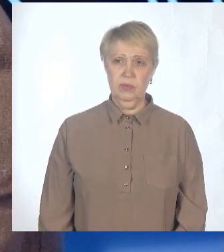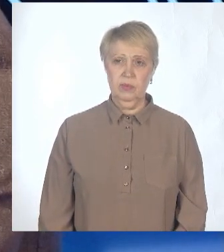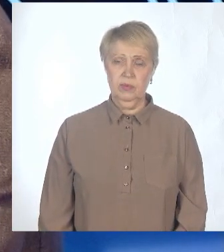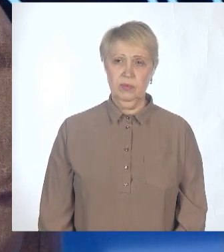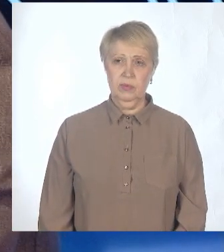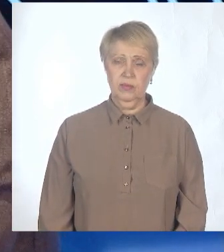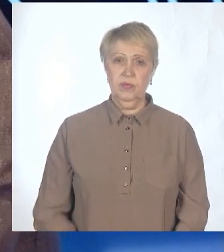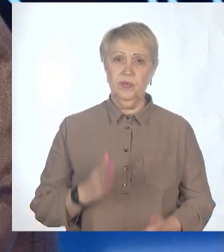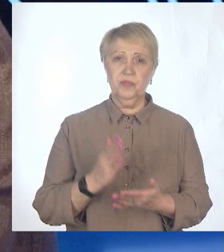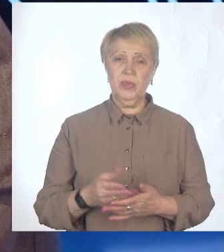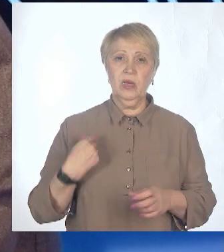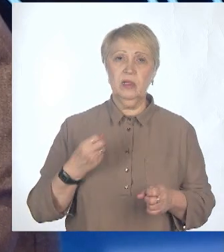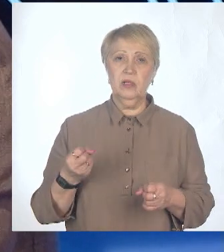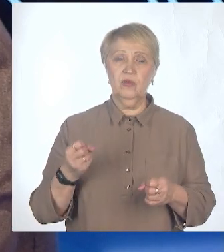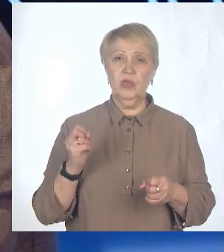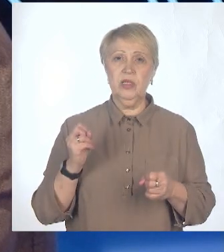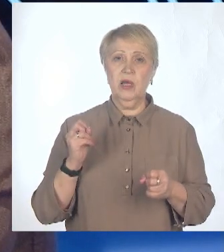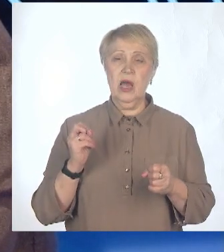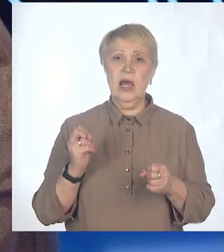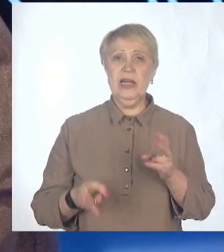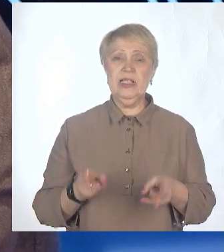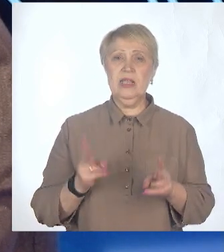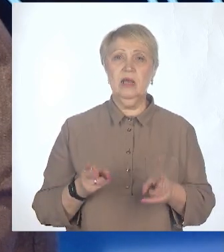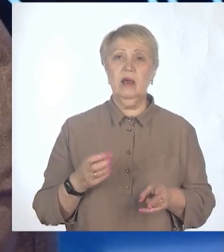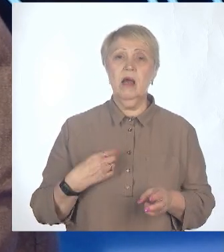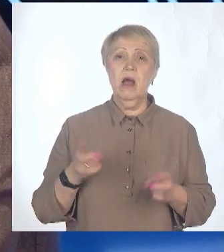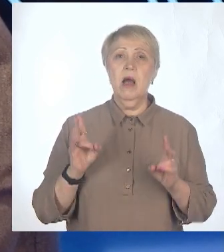есть риски и как будто настроение в целом о том, что